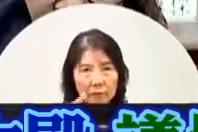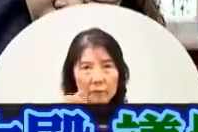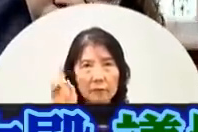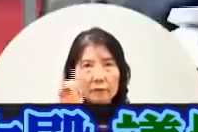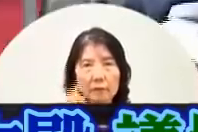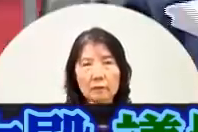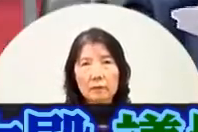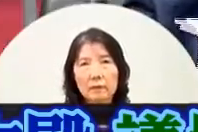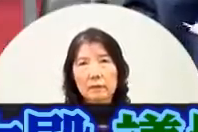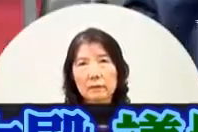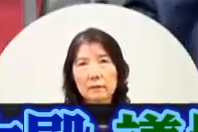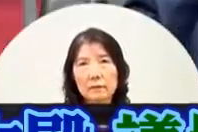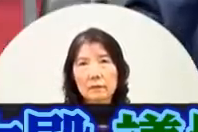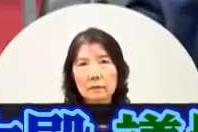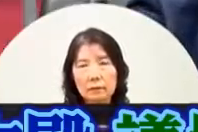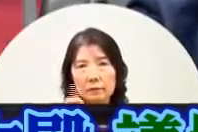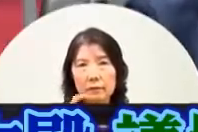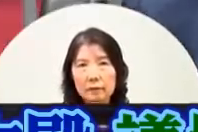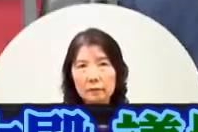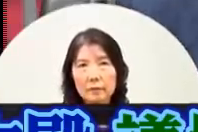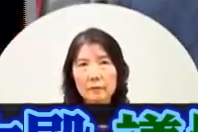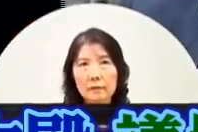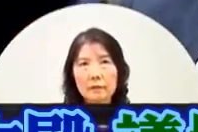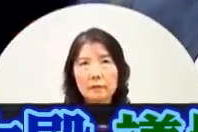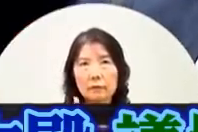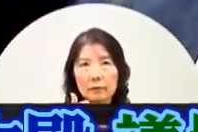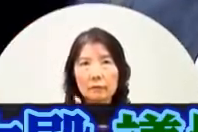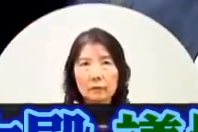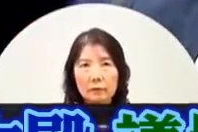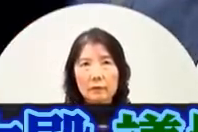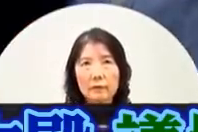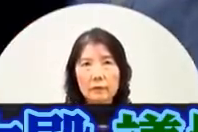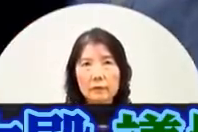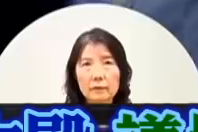请市长回答。 请那个